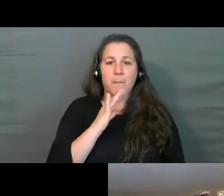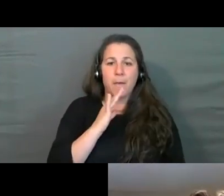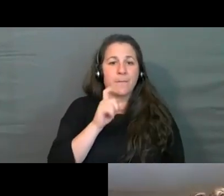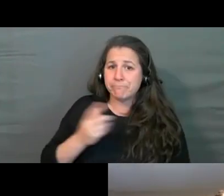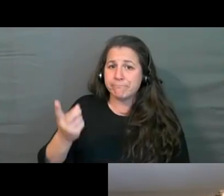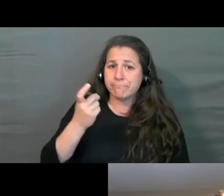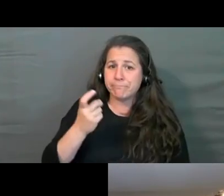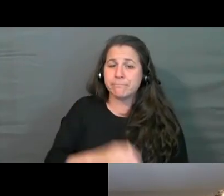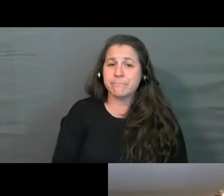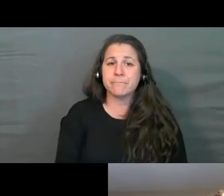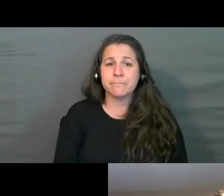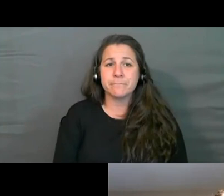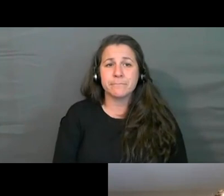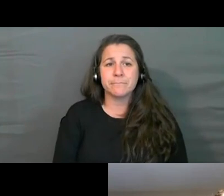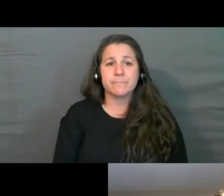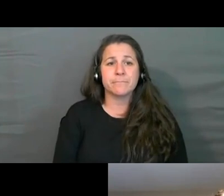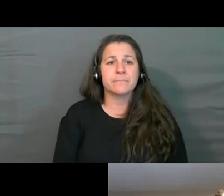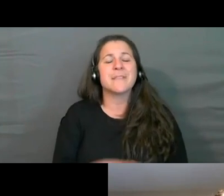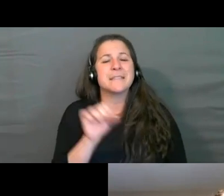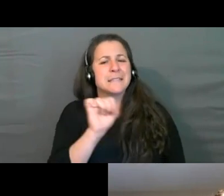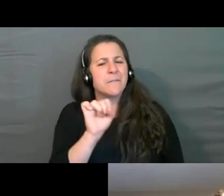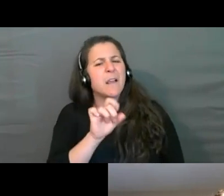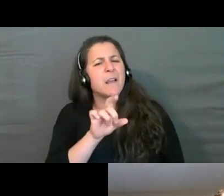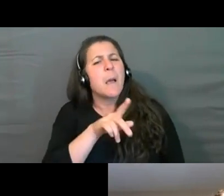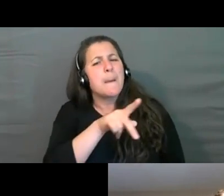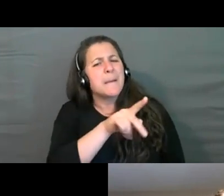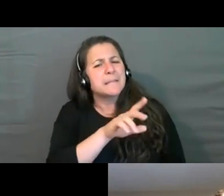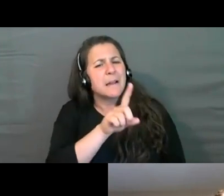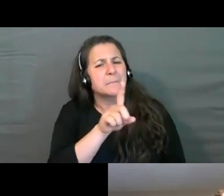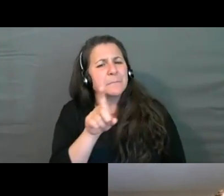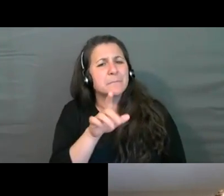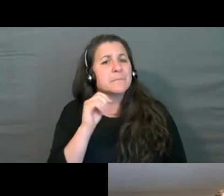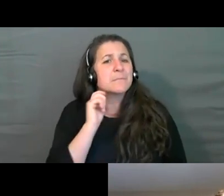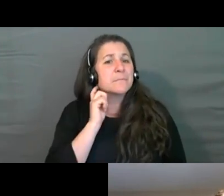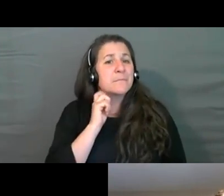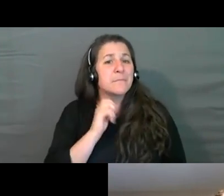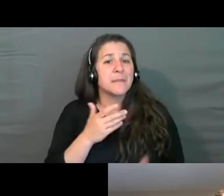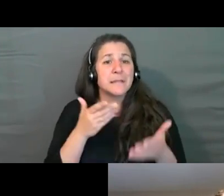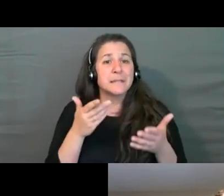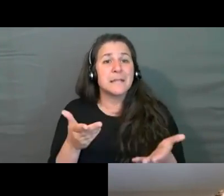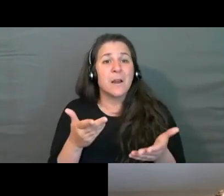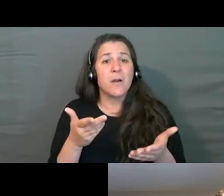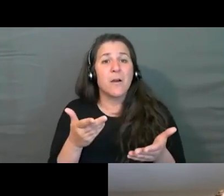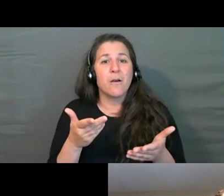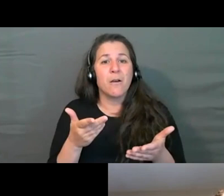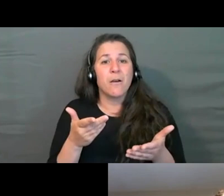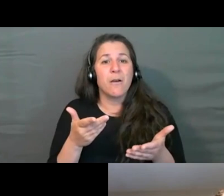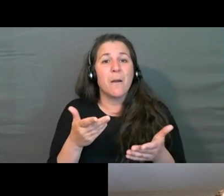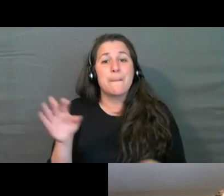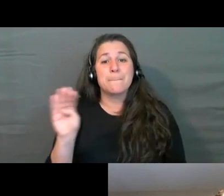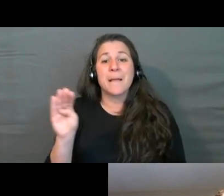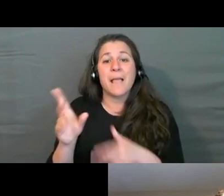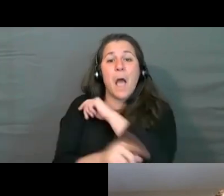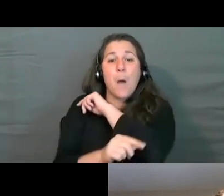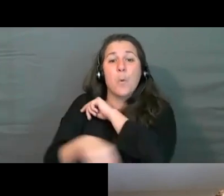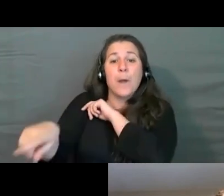de suite. Là. Pascal, peut-être juste un point d'information à ce qu'Isabelle vient de dire. C'est là qu'on aura besoin de l'équipe des membres de Martin Prévost, c'est-à-dire que le